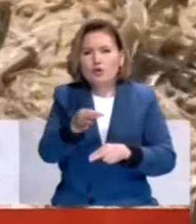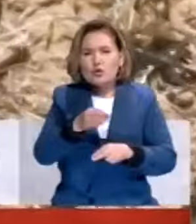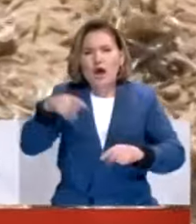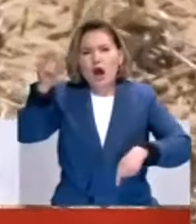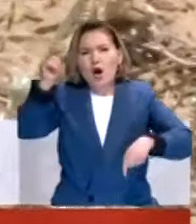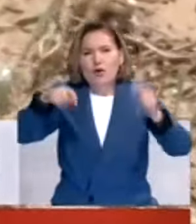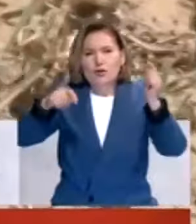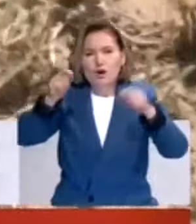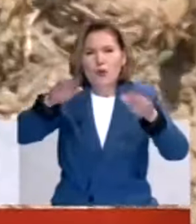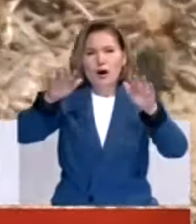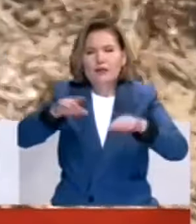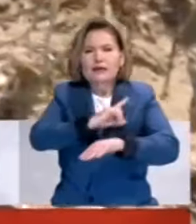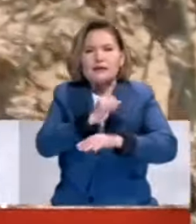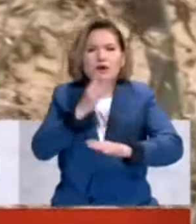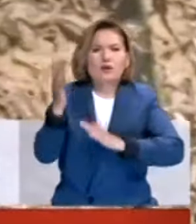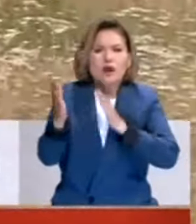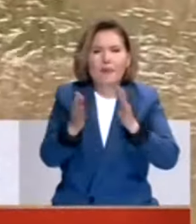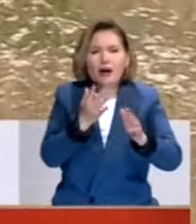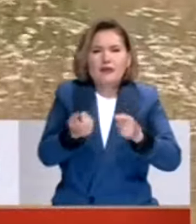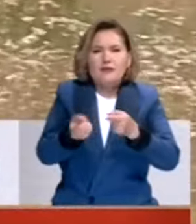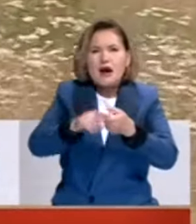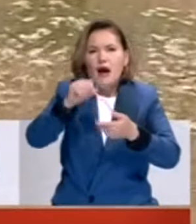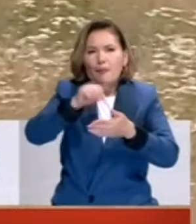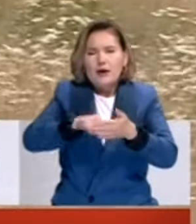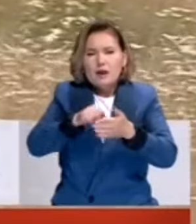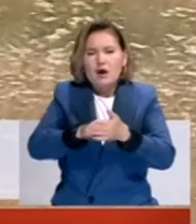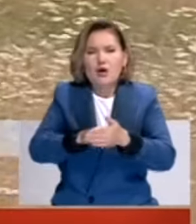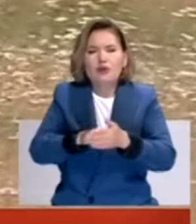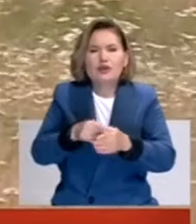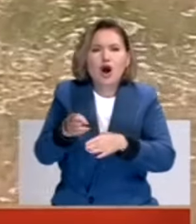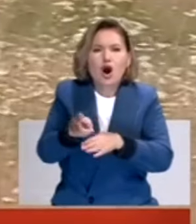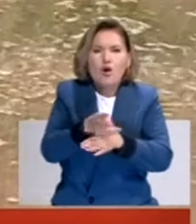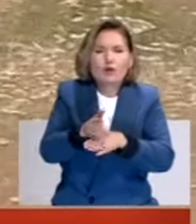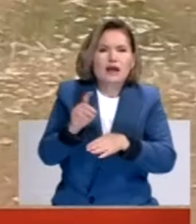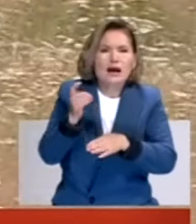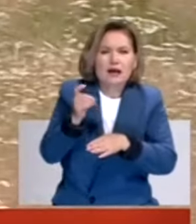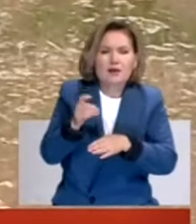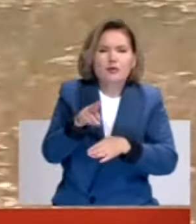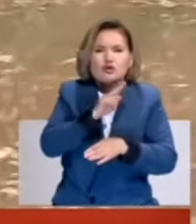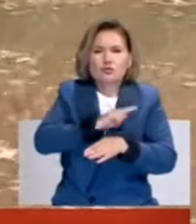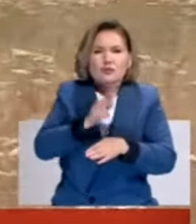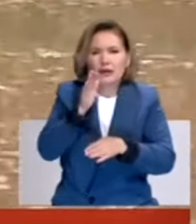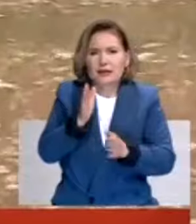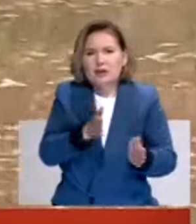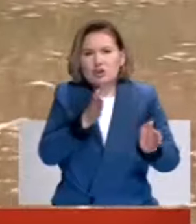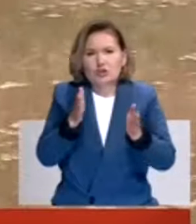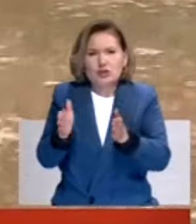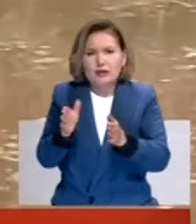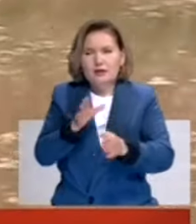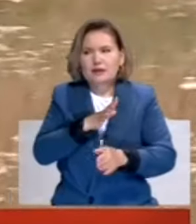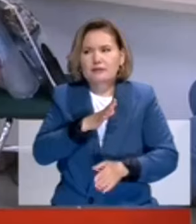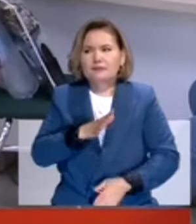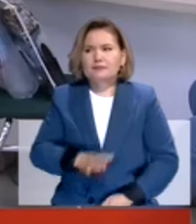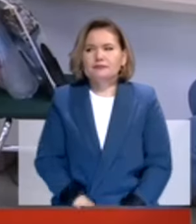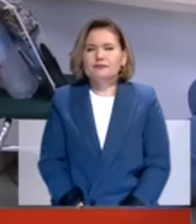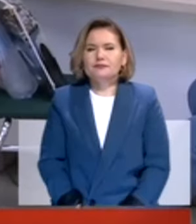облыстарында нөсер жауын жауып, қатты жел соғуына байланысты олау жұмыстары кейінге шегерілген.